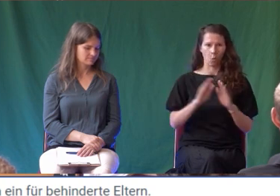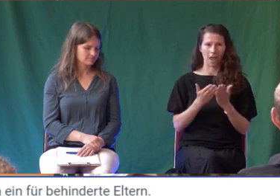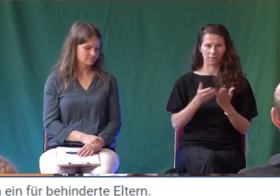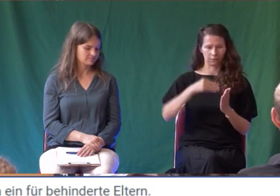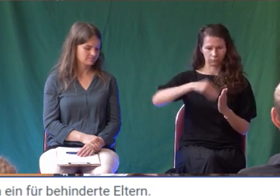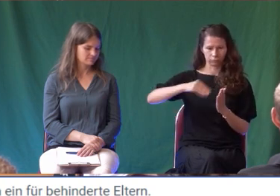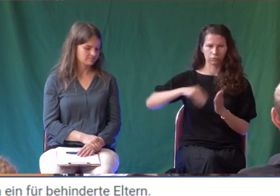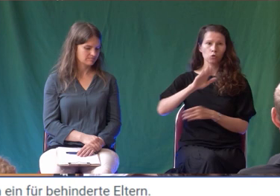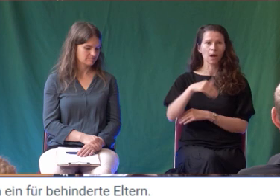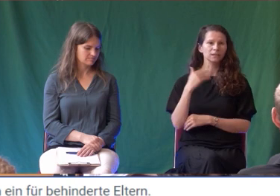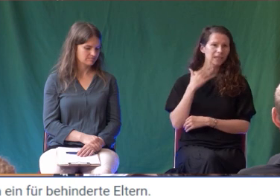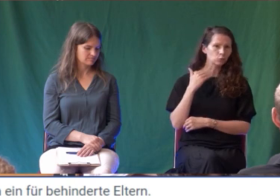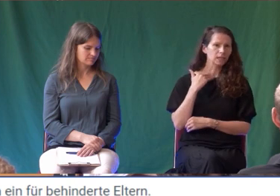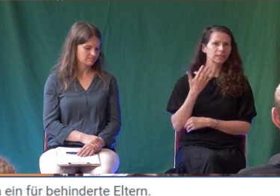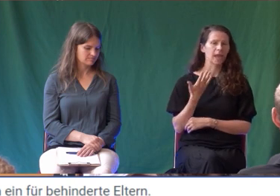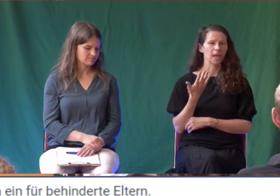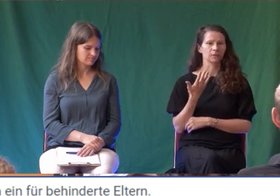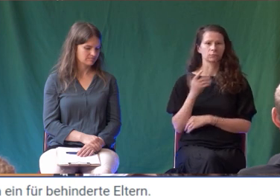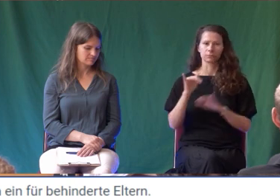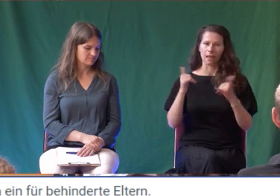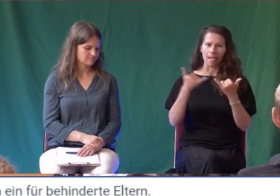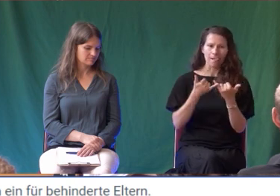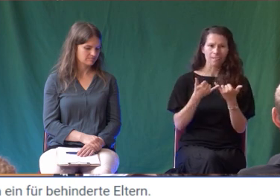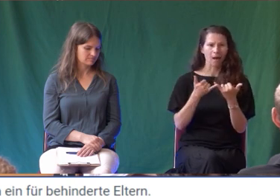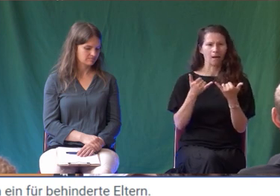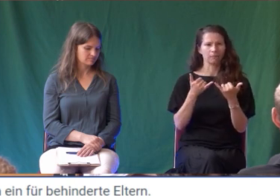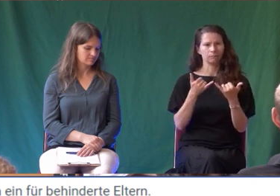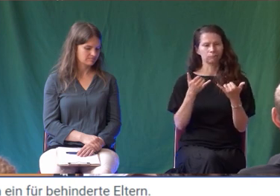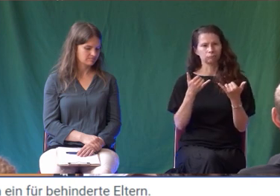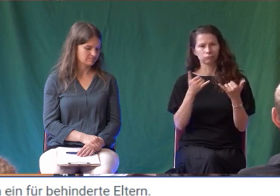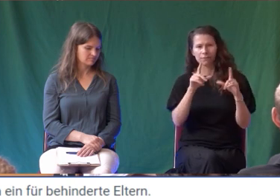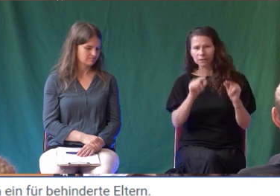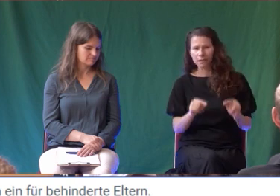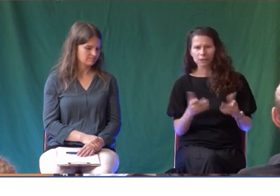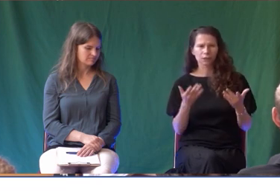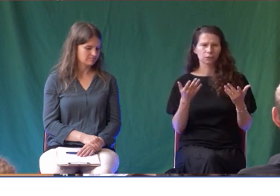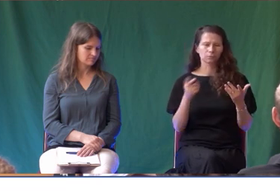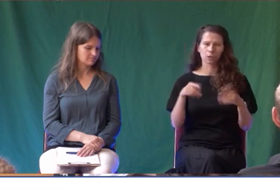Sexualität und Elternschaft und Gesundheit